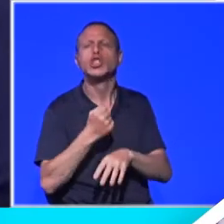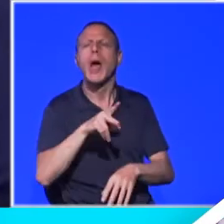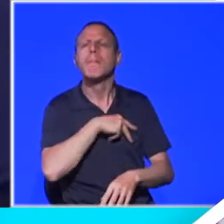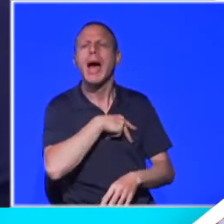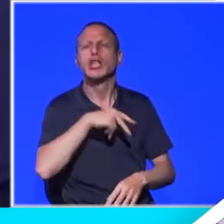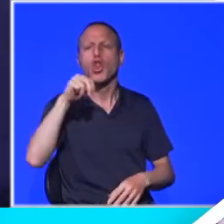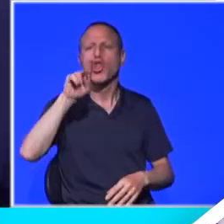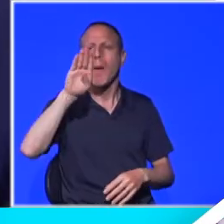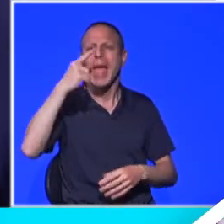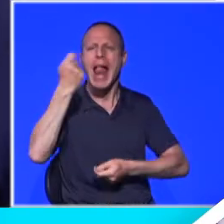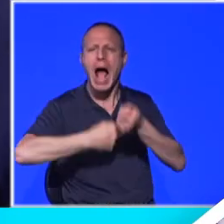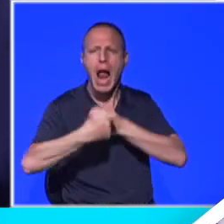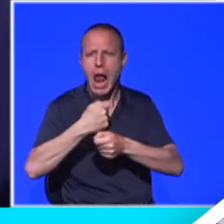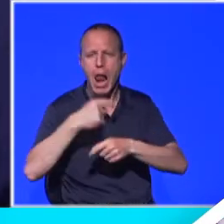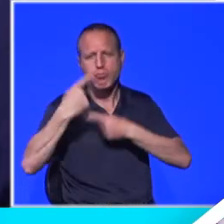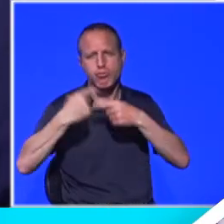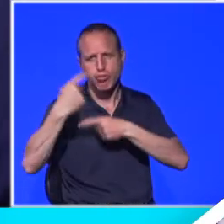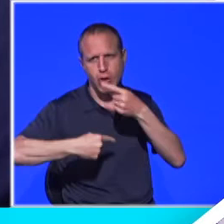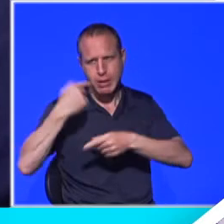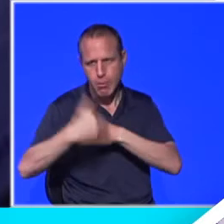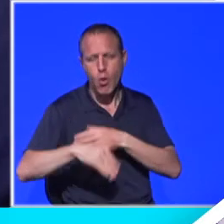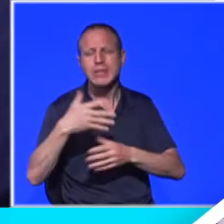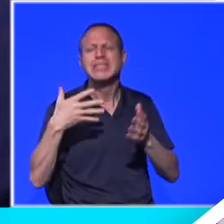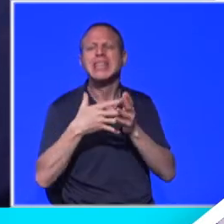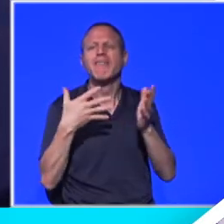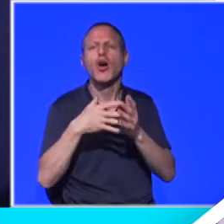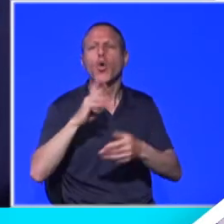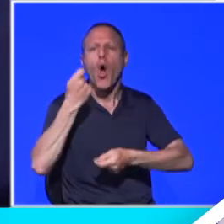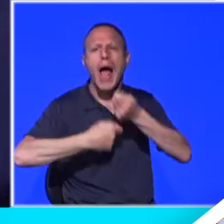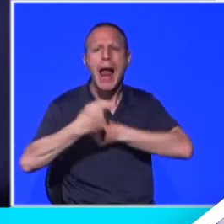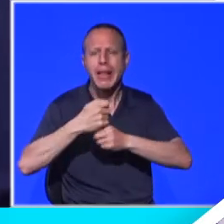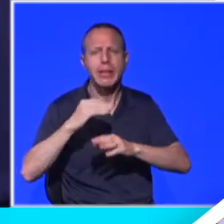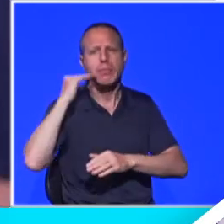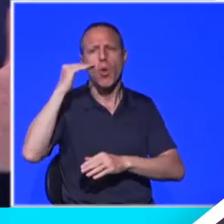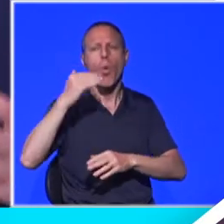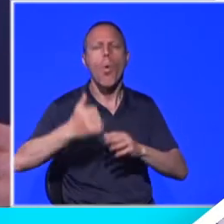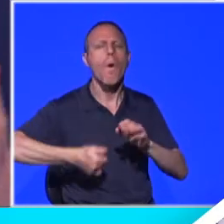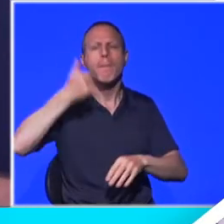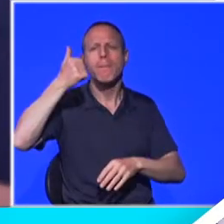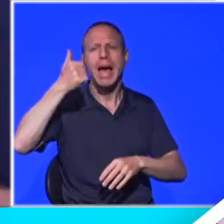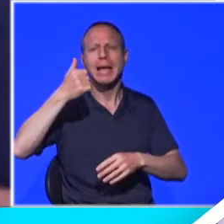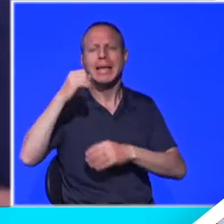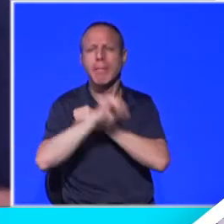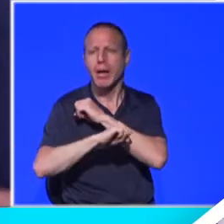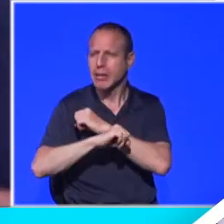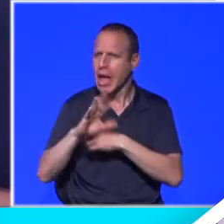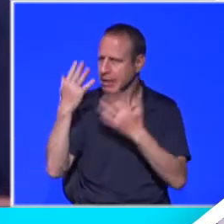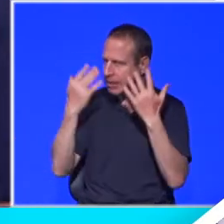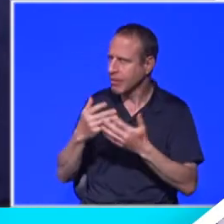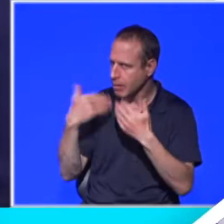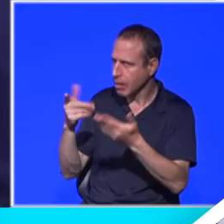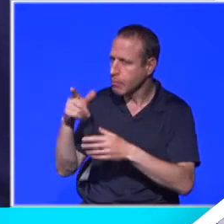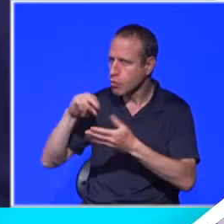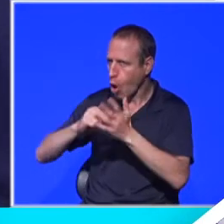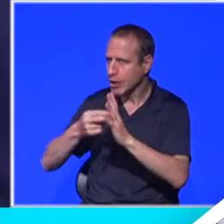לכלכלה בשנים האחרונות, ספרנו את כל הכלכלנים בדירוג הבכיר ביותר באקדמיה. איך ספרת אותנו? נתת להם את תוכנית סינגפור לבדוק אותה?